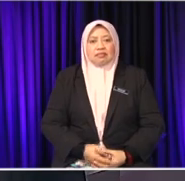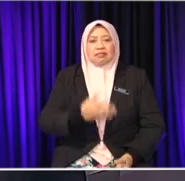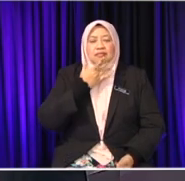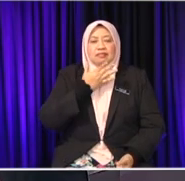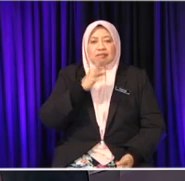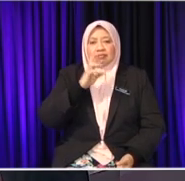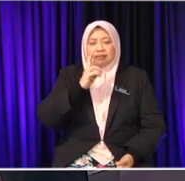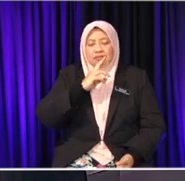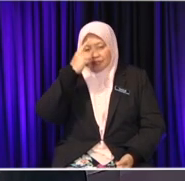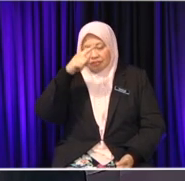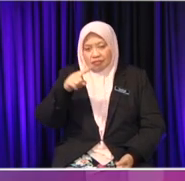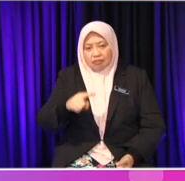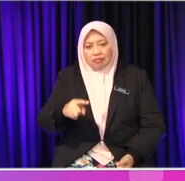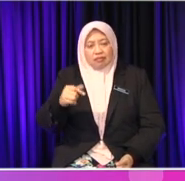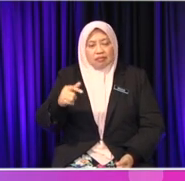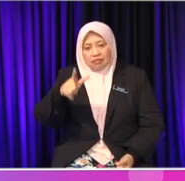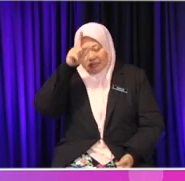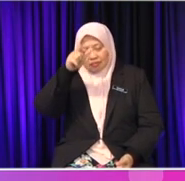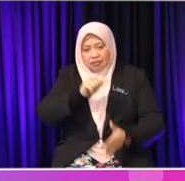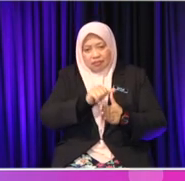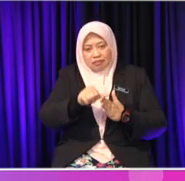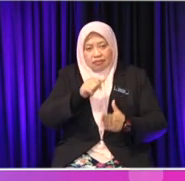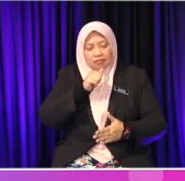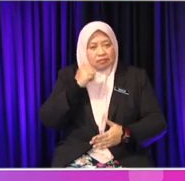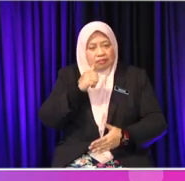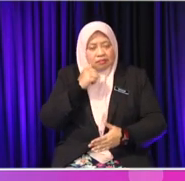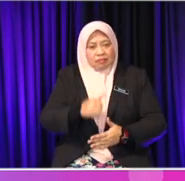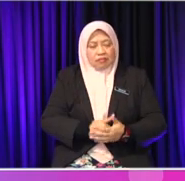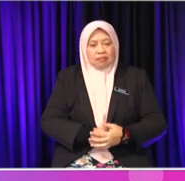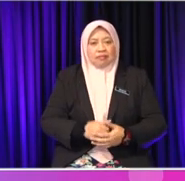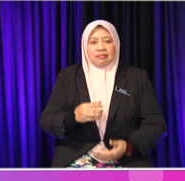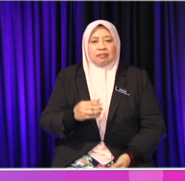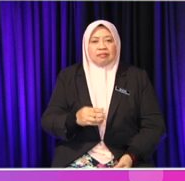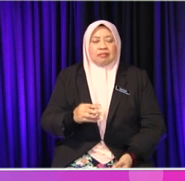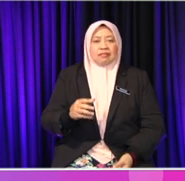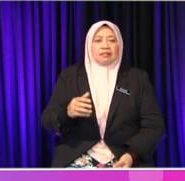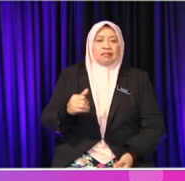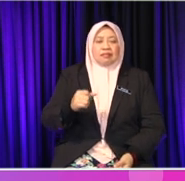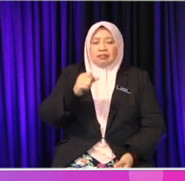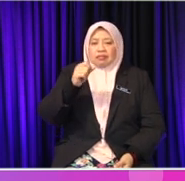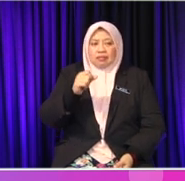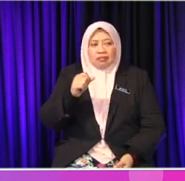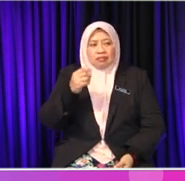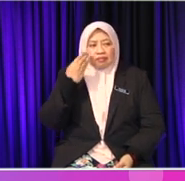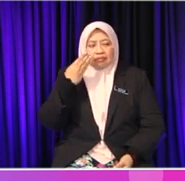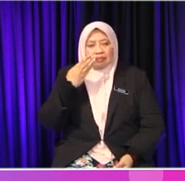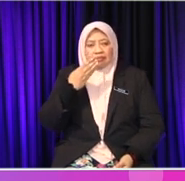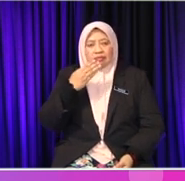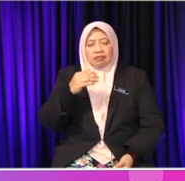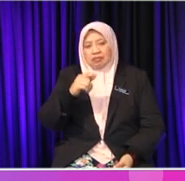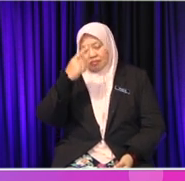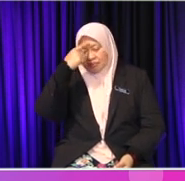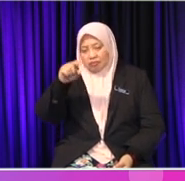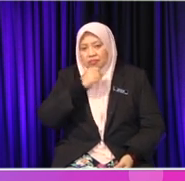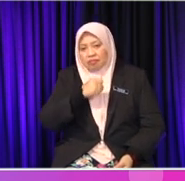untuk Jannah biru untuk umurnya dan yang ketiga adalah Merokok itu Oke jadi setiap perempuan